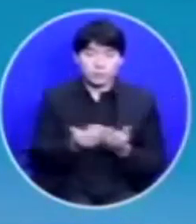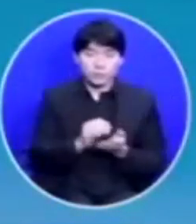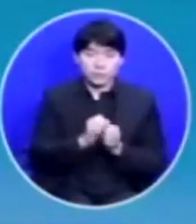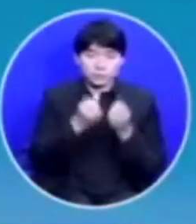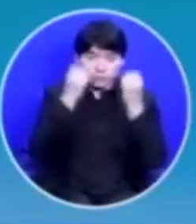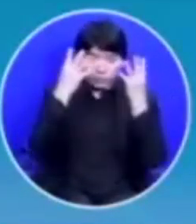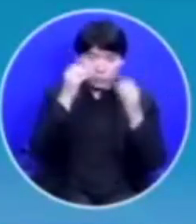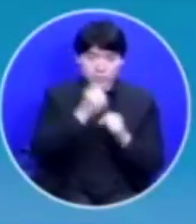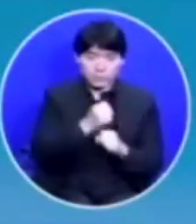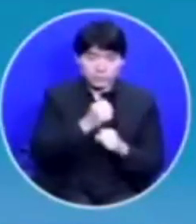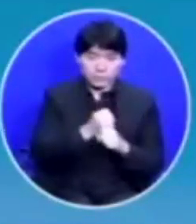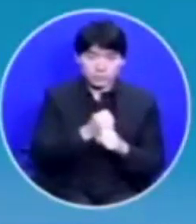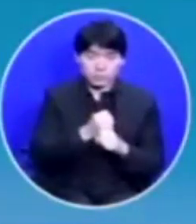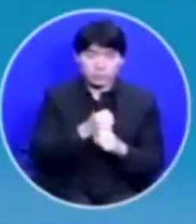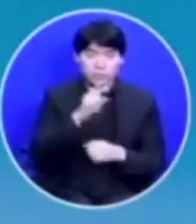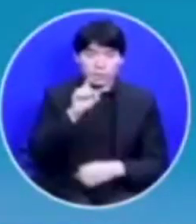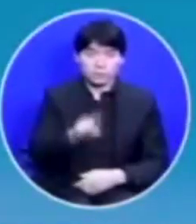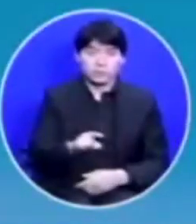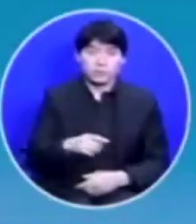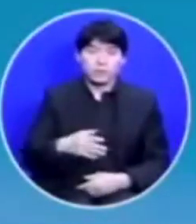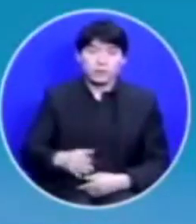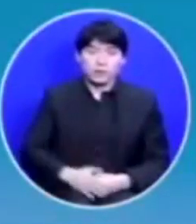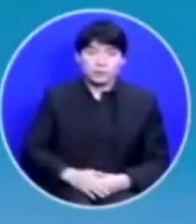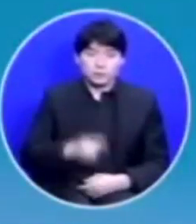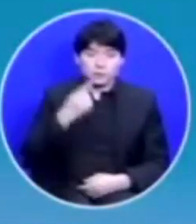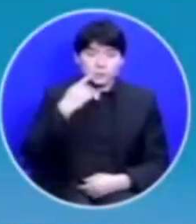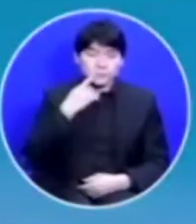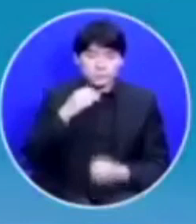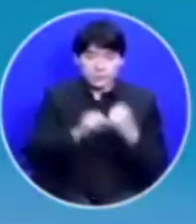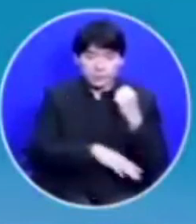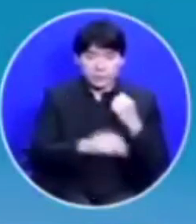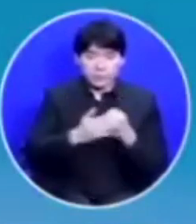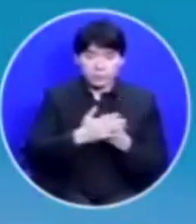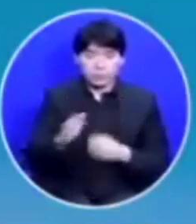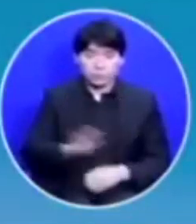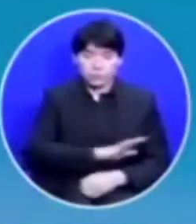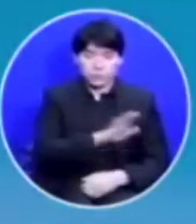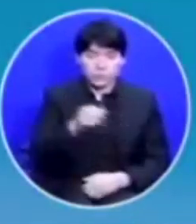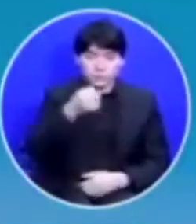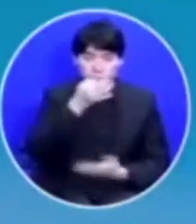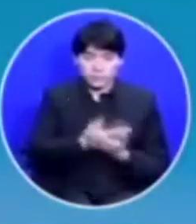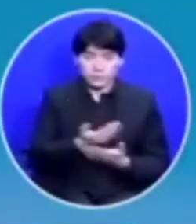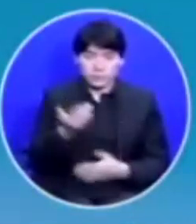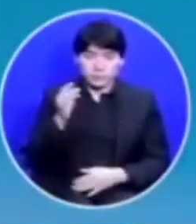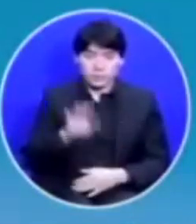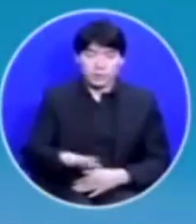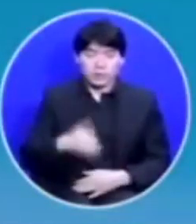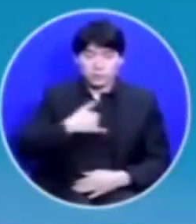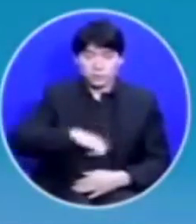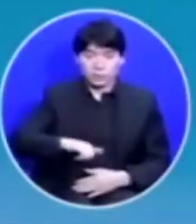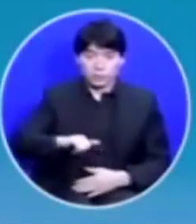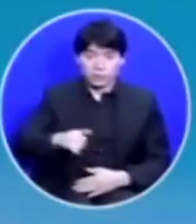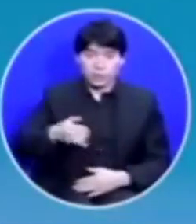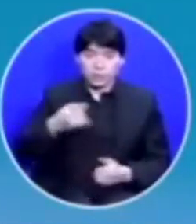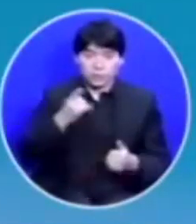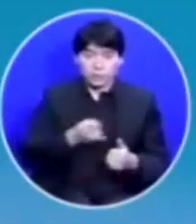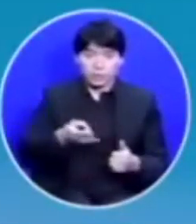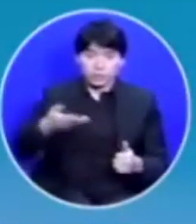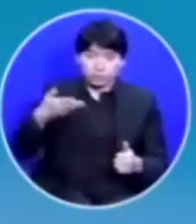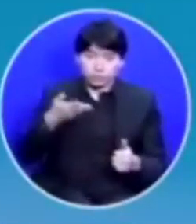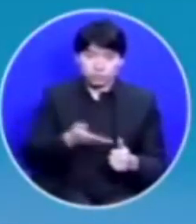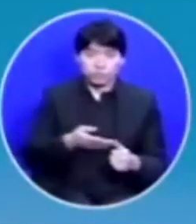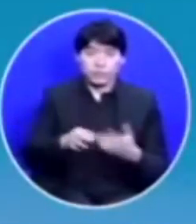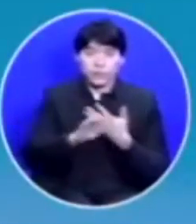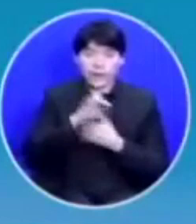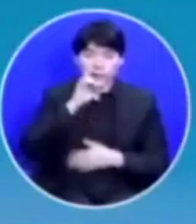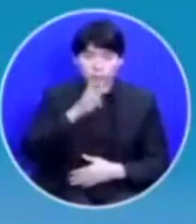뿌리를 우리로 우리는 고통을 당하지만 자녀 에서 이렇게 물려 줘서는 안 되잖아 우리 아이들